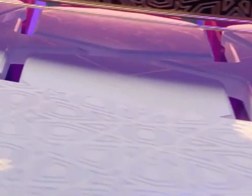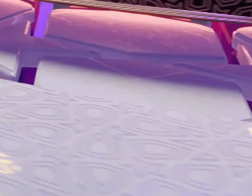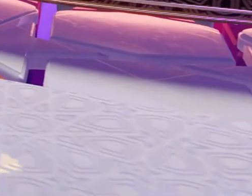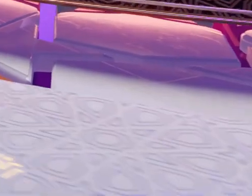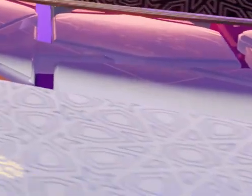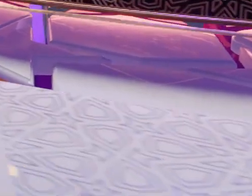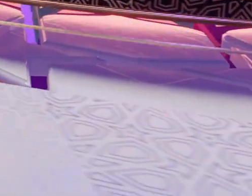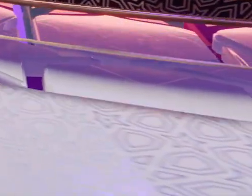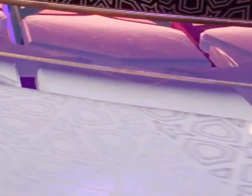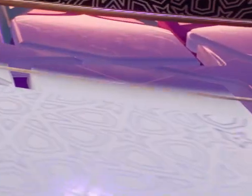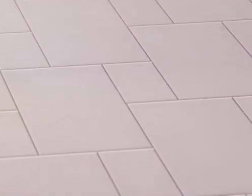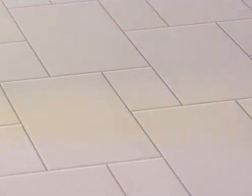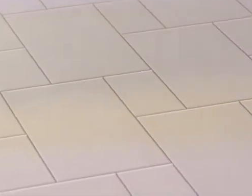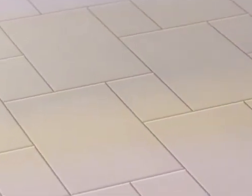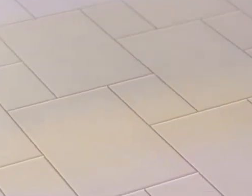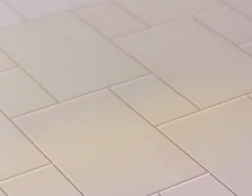وَجَعَلْهُ لَنَا